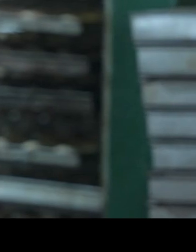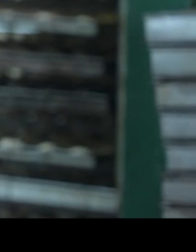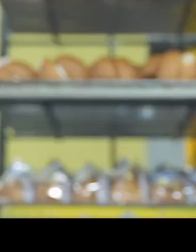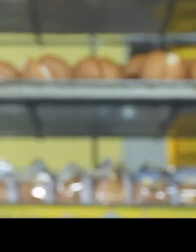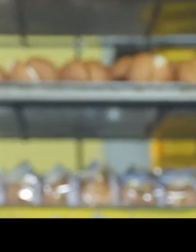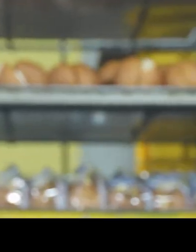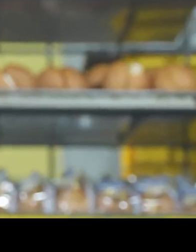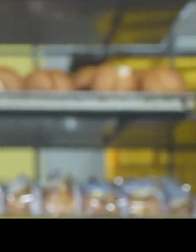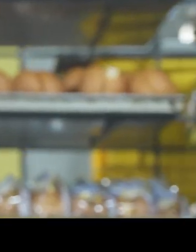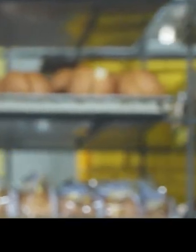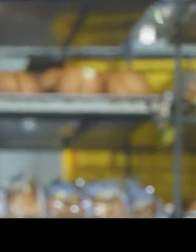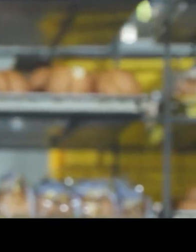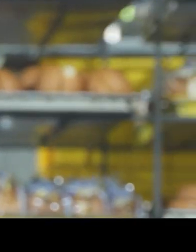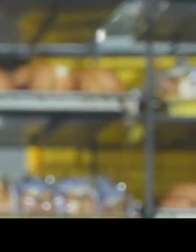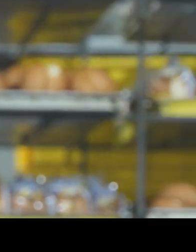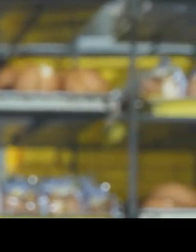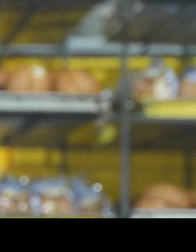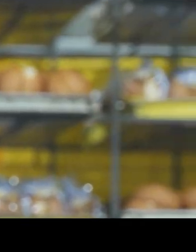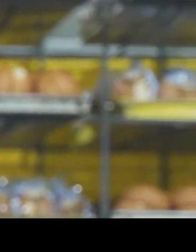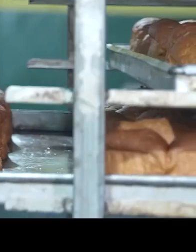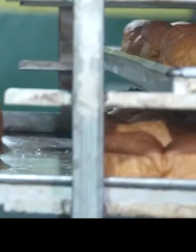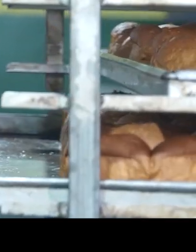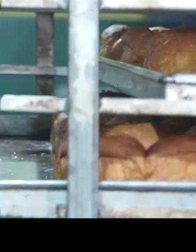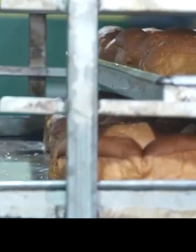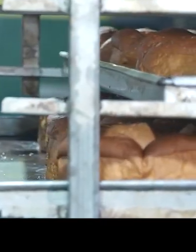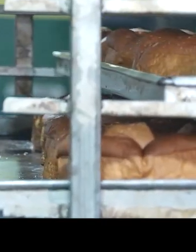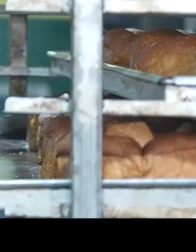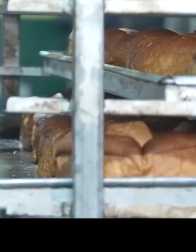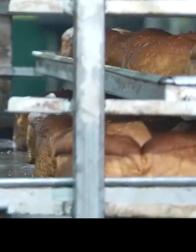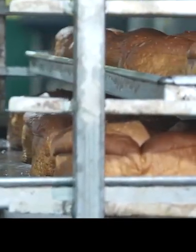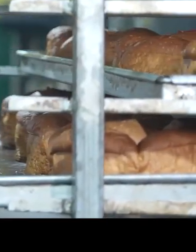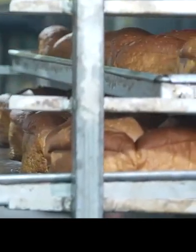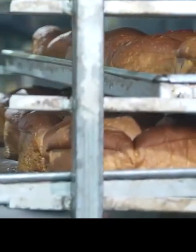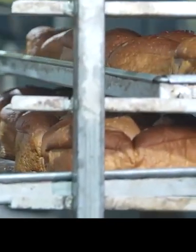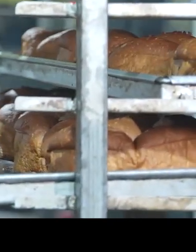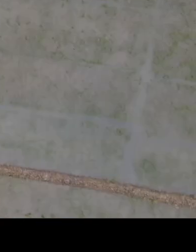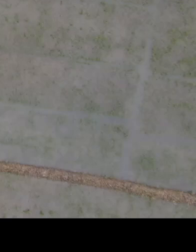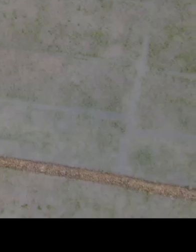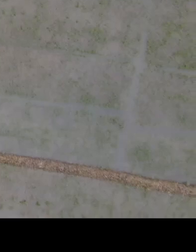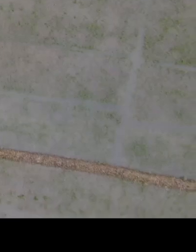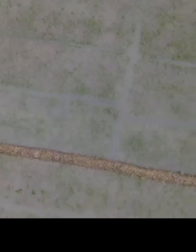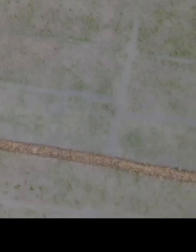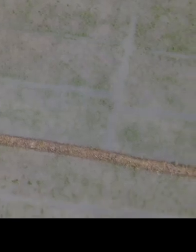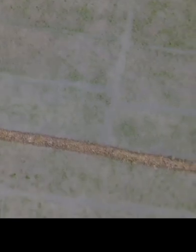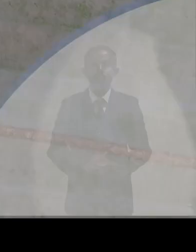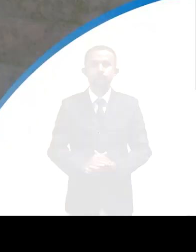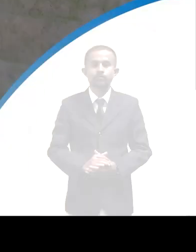සහිත සේවකයන්ගේ සිනහමුසු මුහුණු තිරේ දැක්වේ.